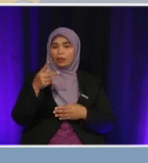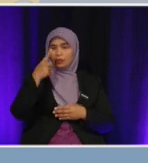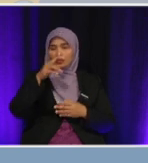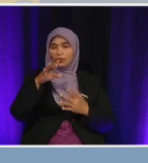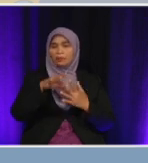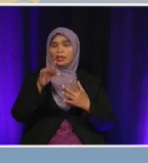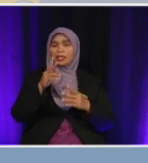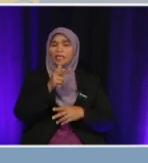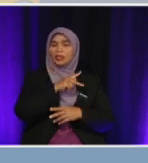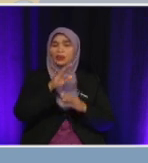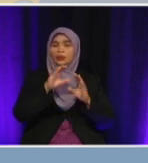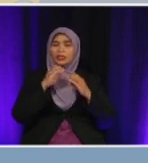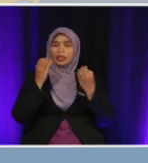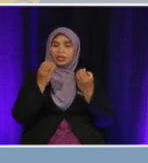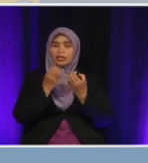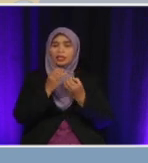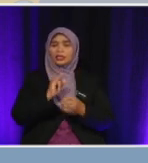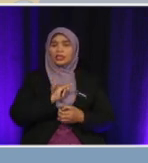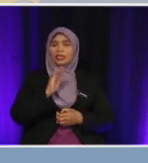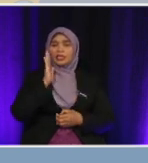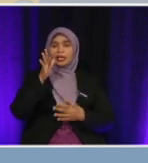saya akan memilih